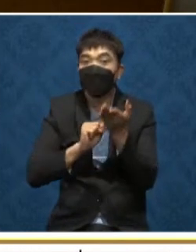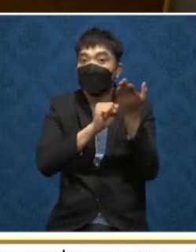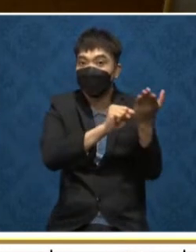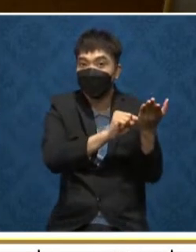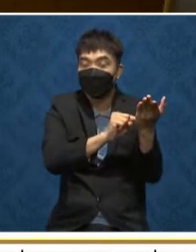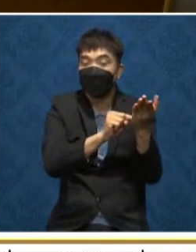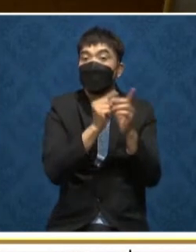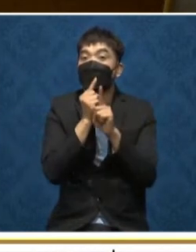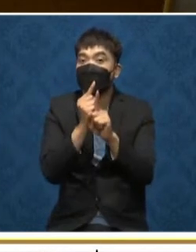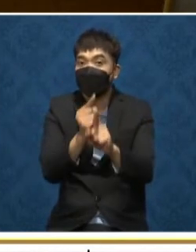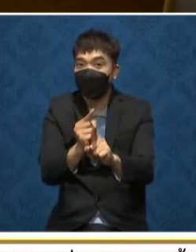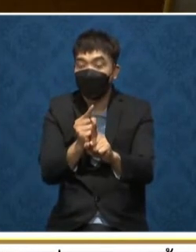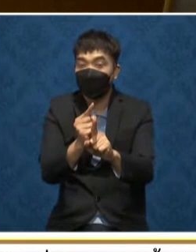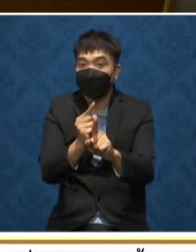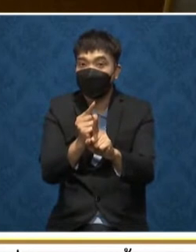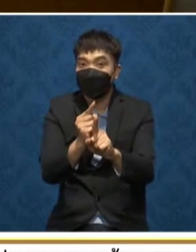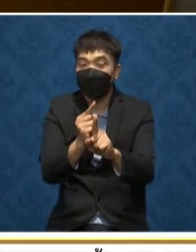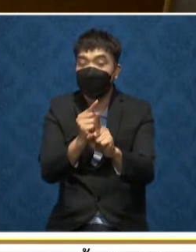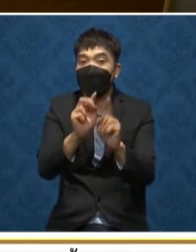ตามข้อบังคับ